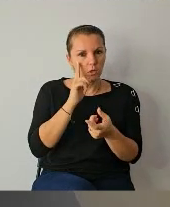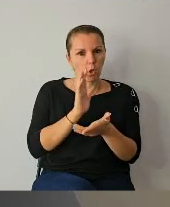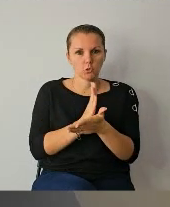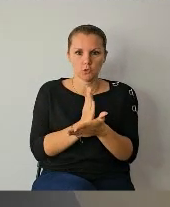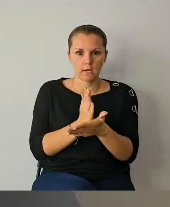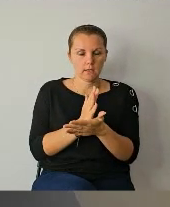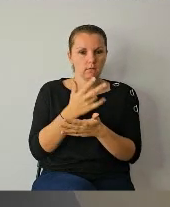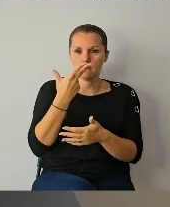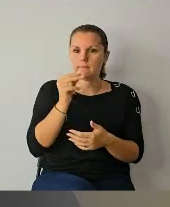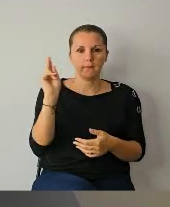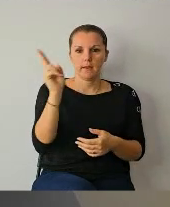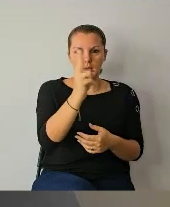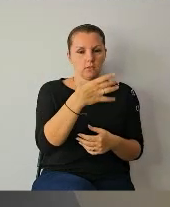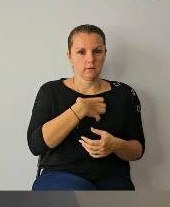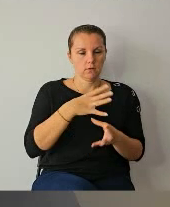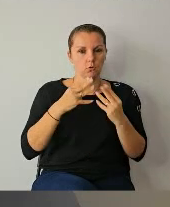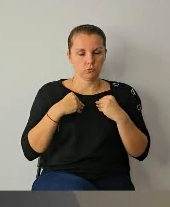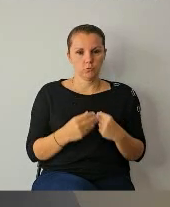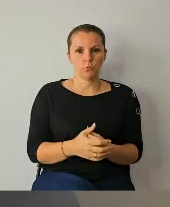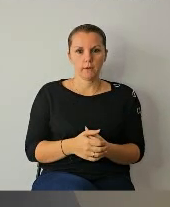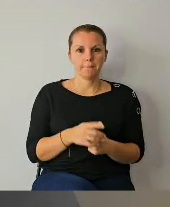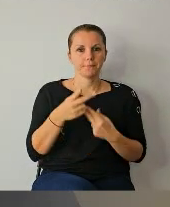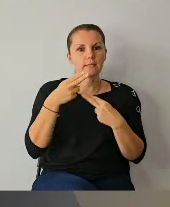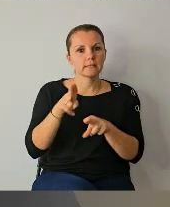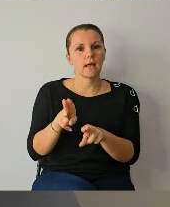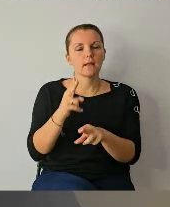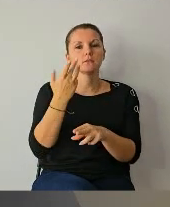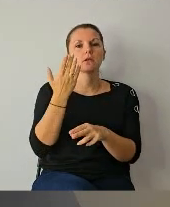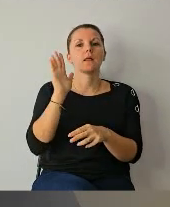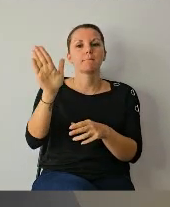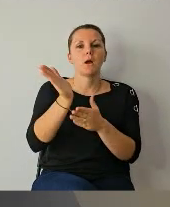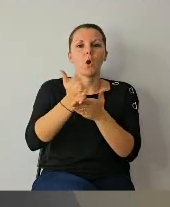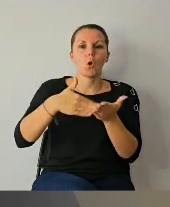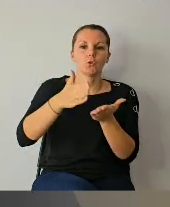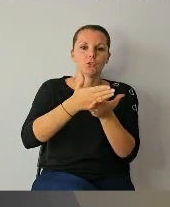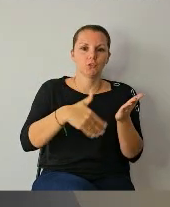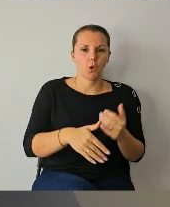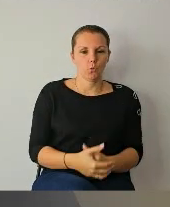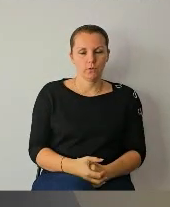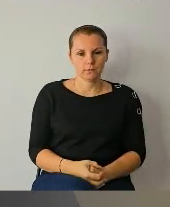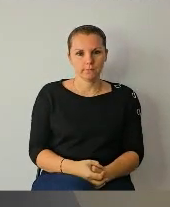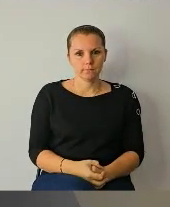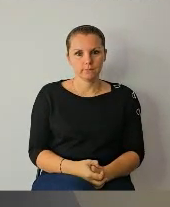Nie każdy oczywiście dyrektor. W zależności od liczby oddziałów. Oczywiście.